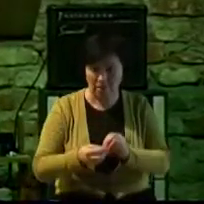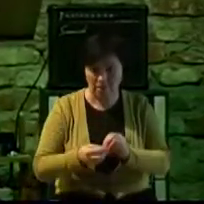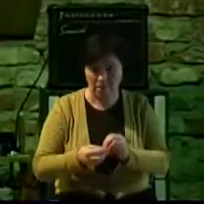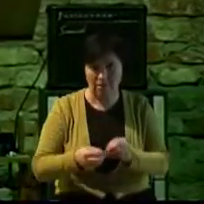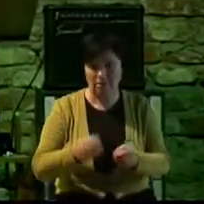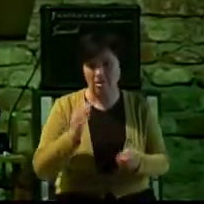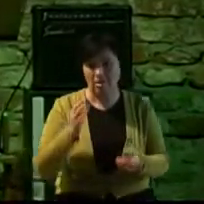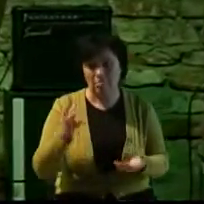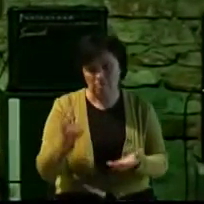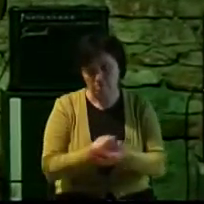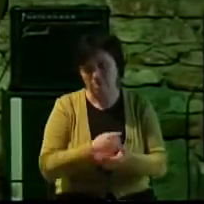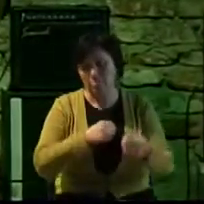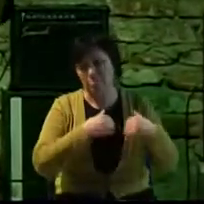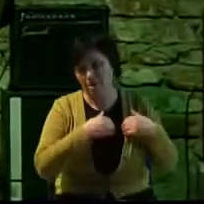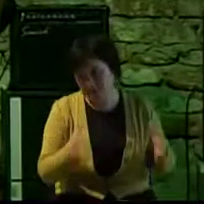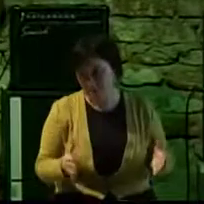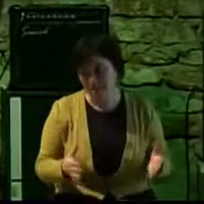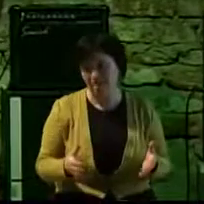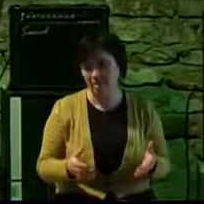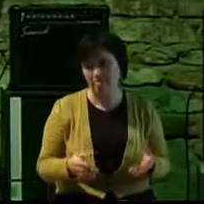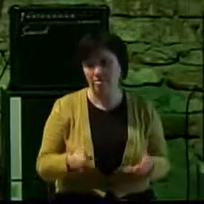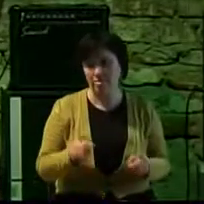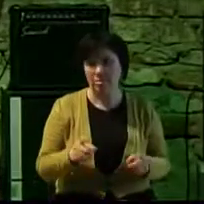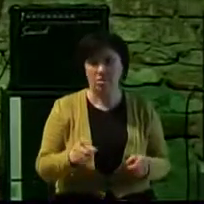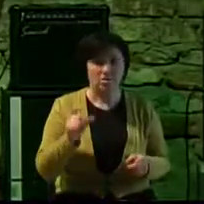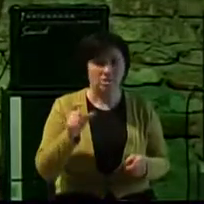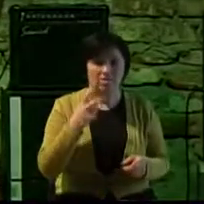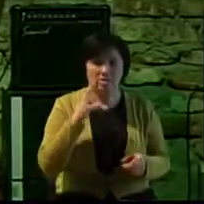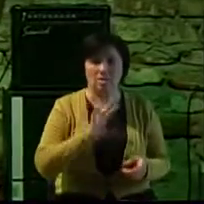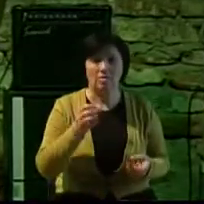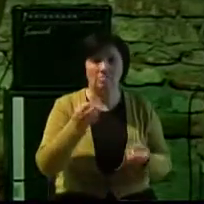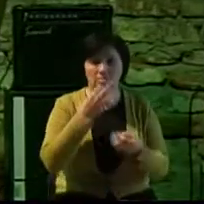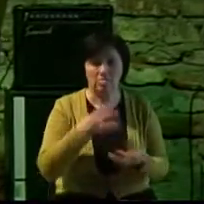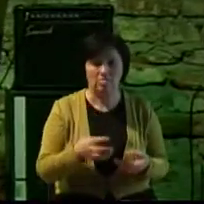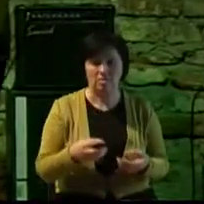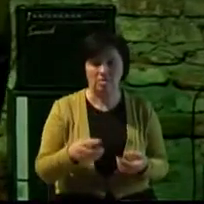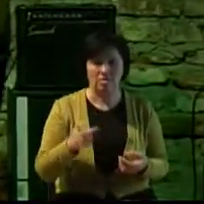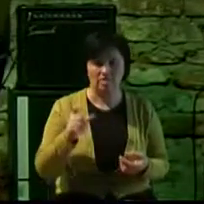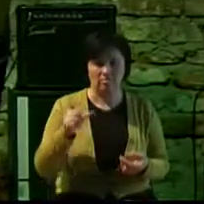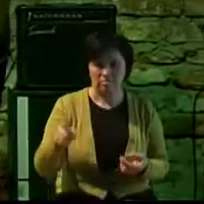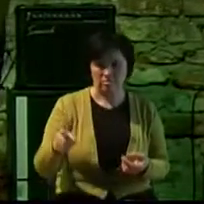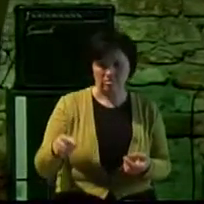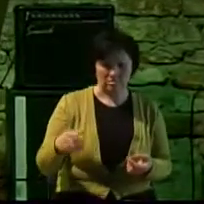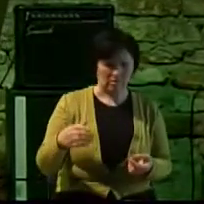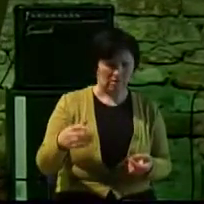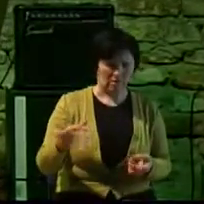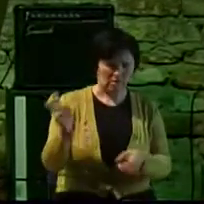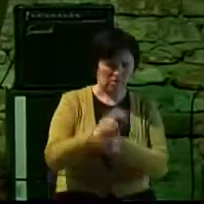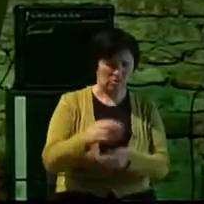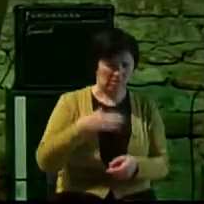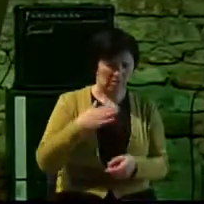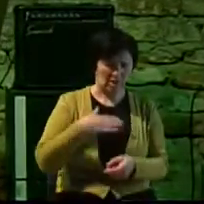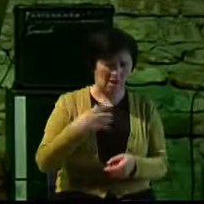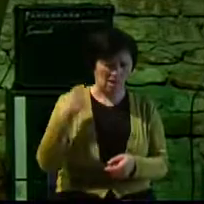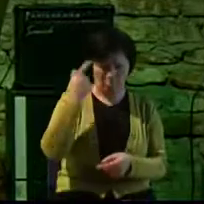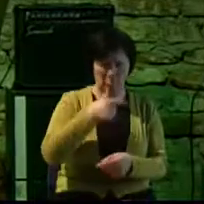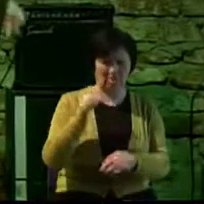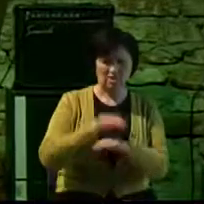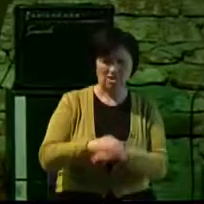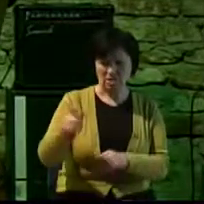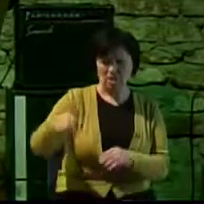произвести покаяние согрешающим, потому что он видит не просто обличителя, который всем своим видом показывает то, насколько